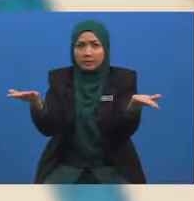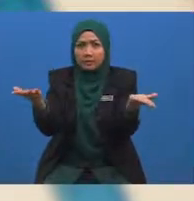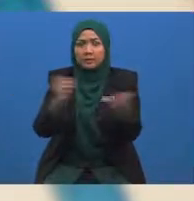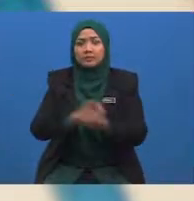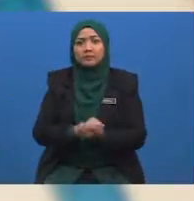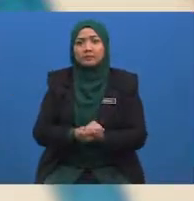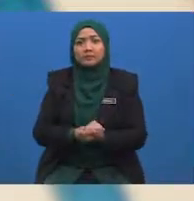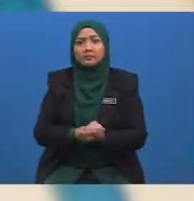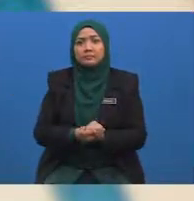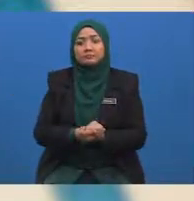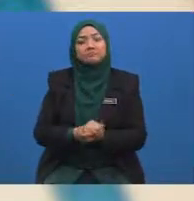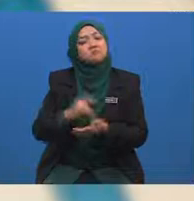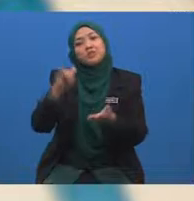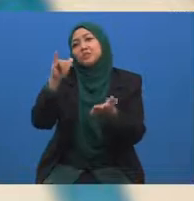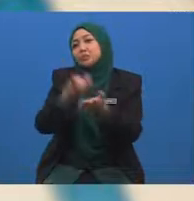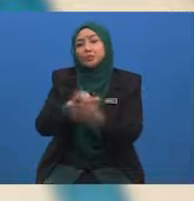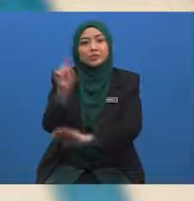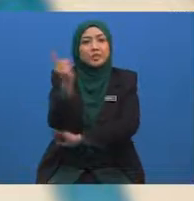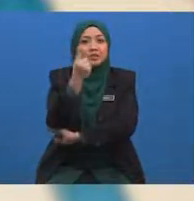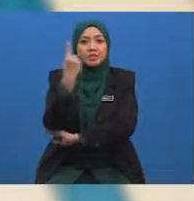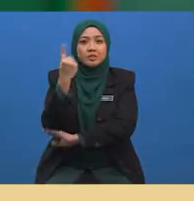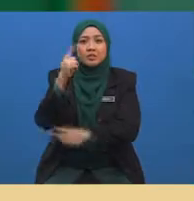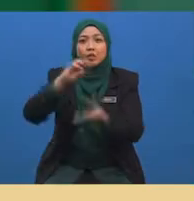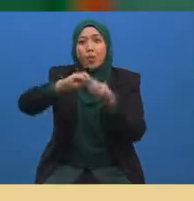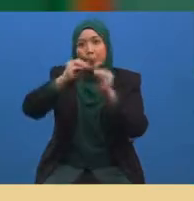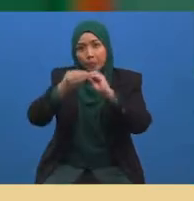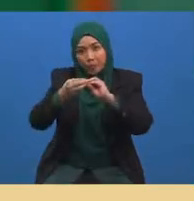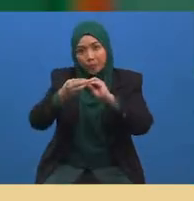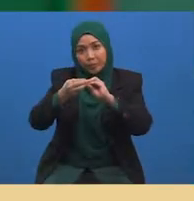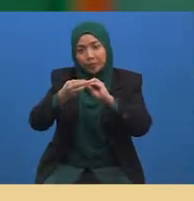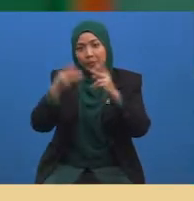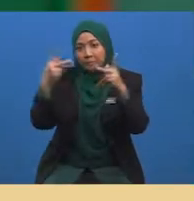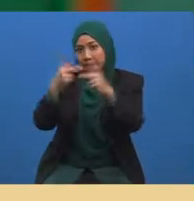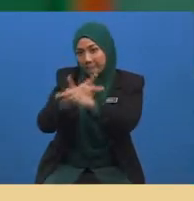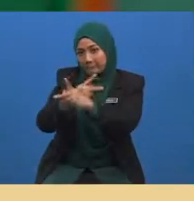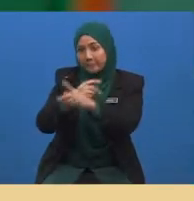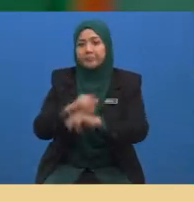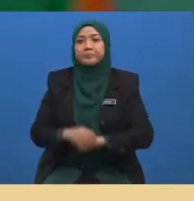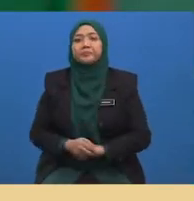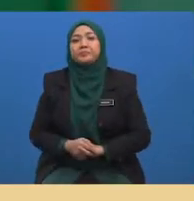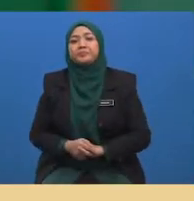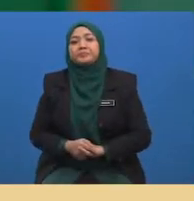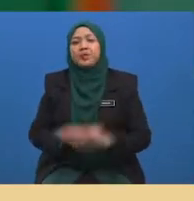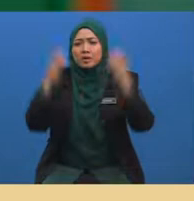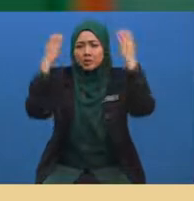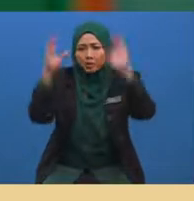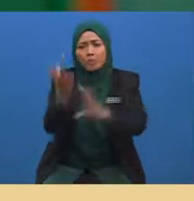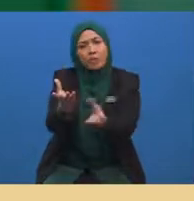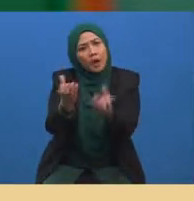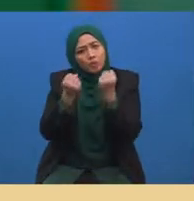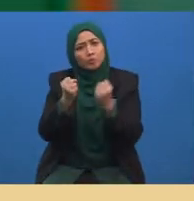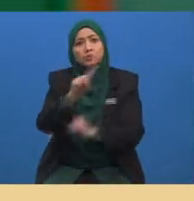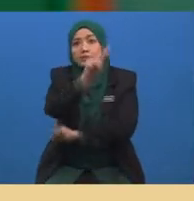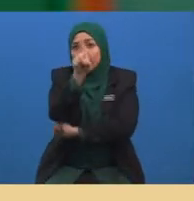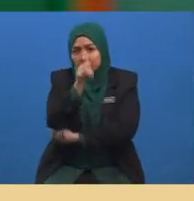Tanya, hanya ini sahaja nombornya. Baiklah, murid-murid. Cikgu ingin bertanya kepada